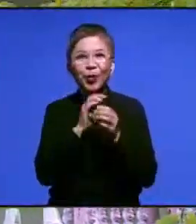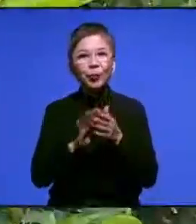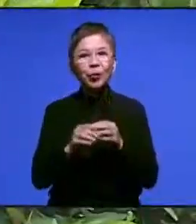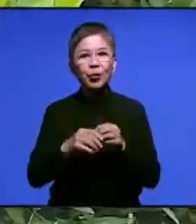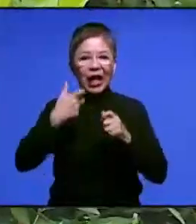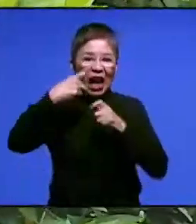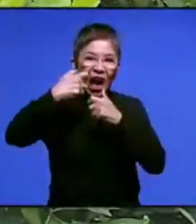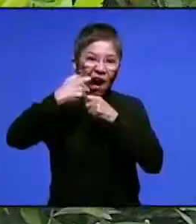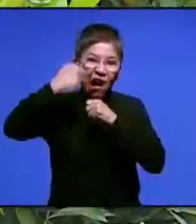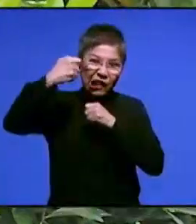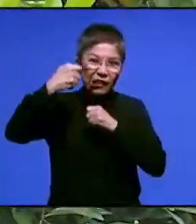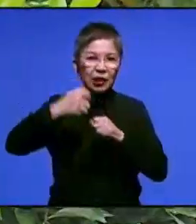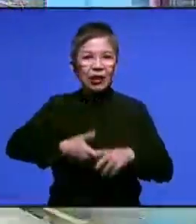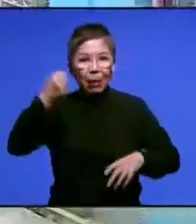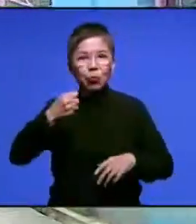operasi cabut gigi.